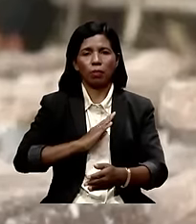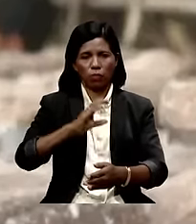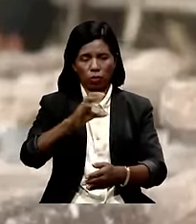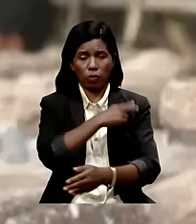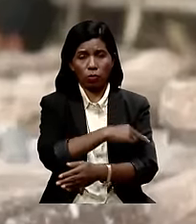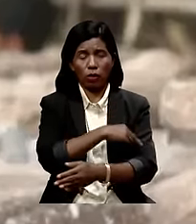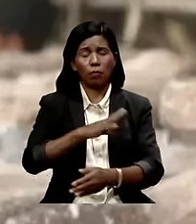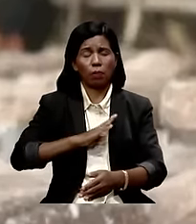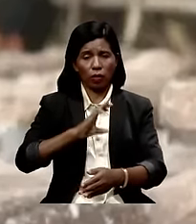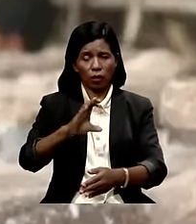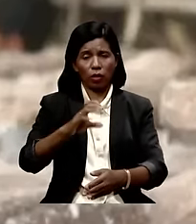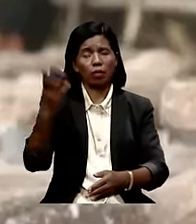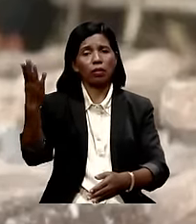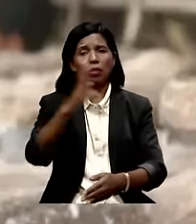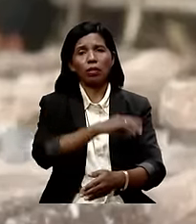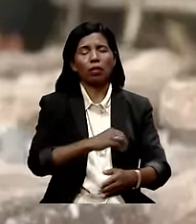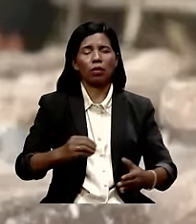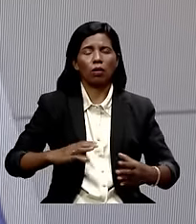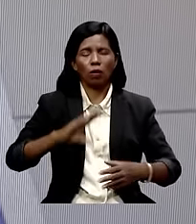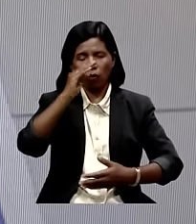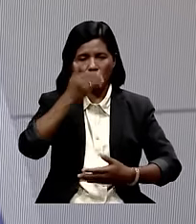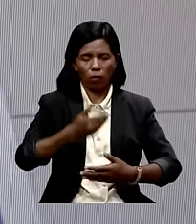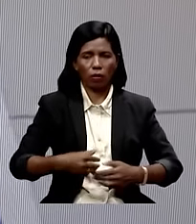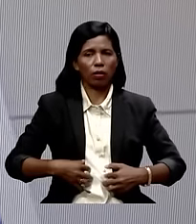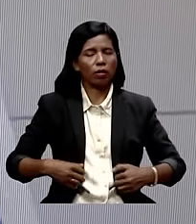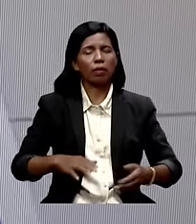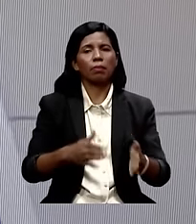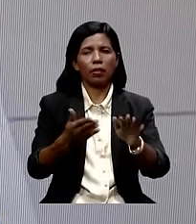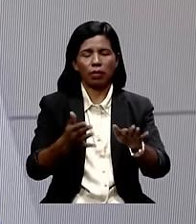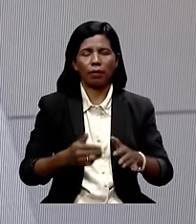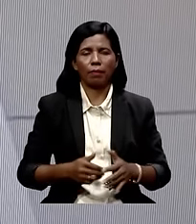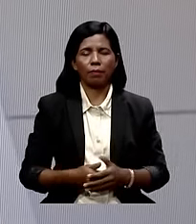Ne ba mas diam be oan fati na kles ne mas mate. La bebe ne